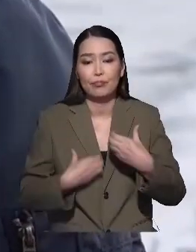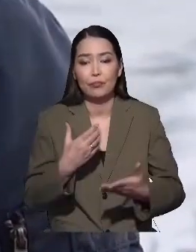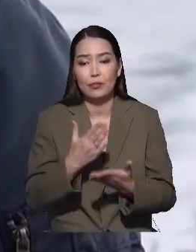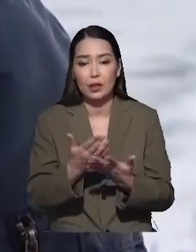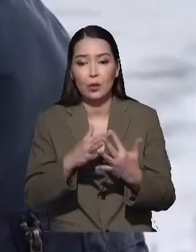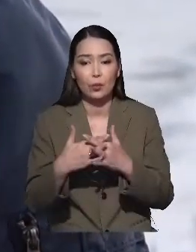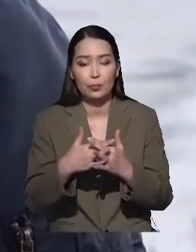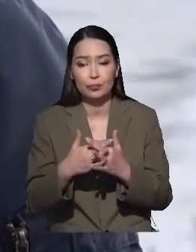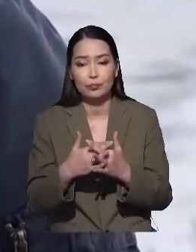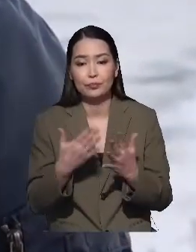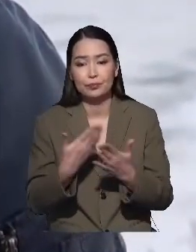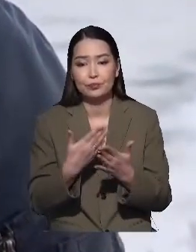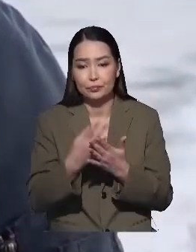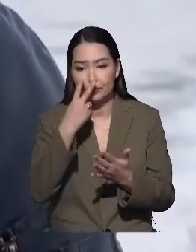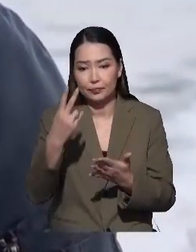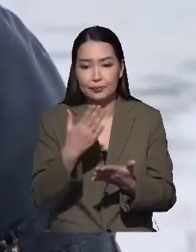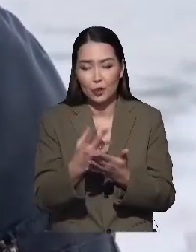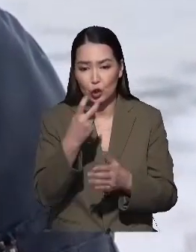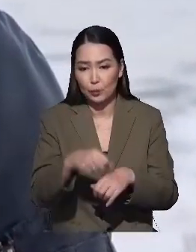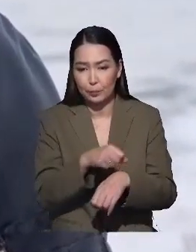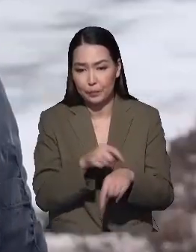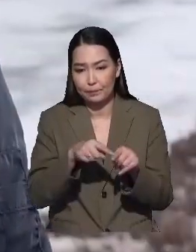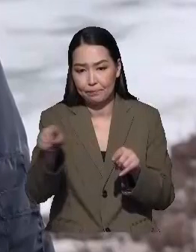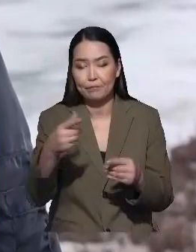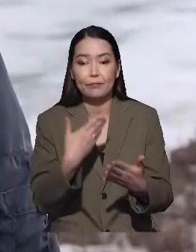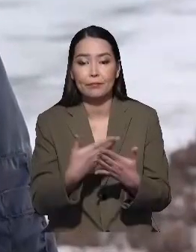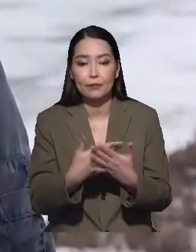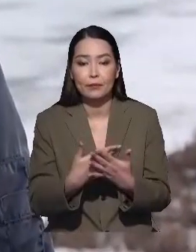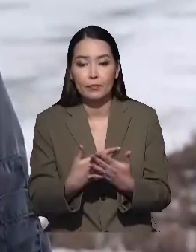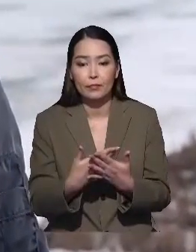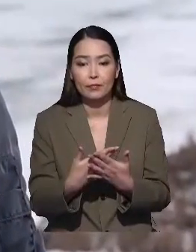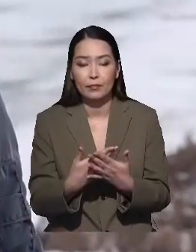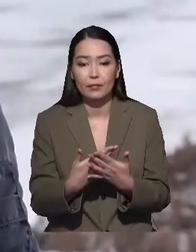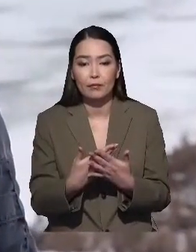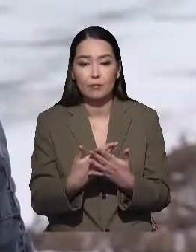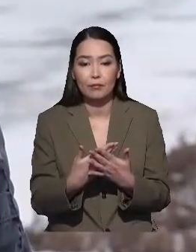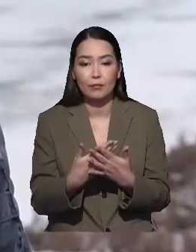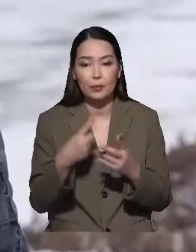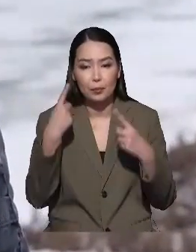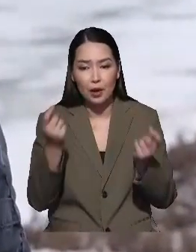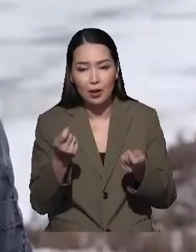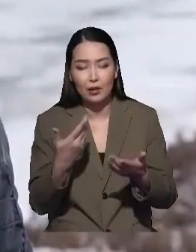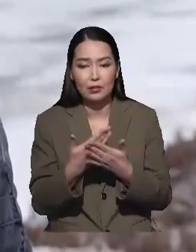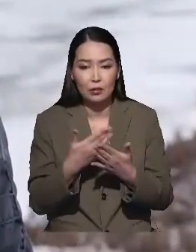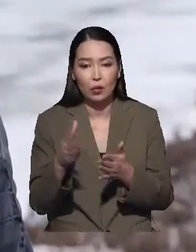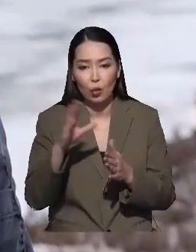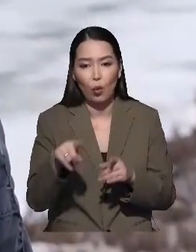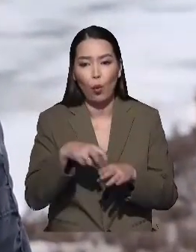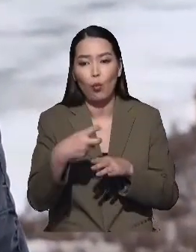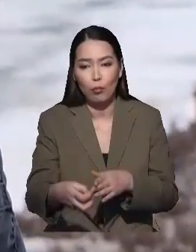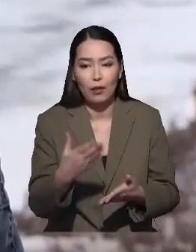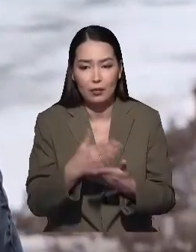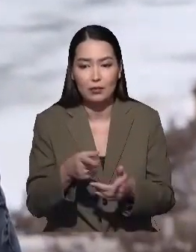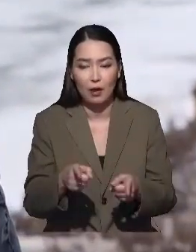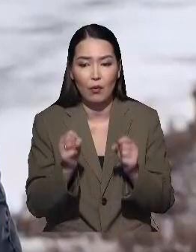проектісіне кіруіне қарап отырсаң 200 метр бар ғой осы жерде. Е, малда құлап осы былтырлар осы көктемде құлап осы суын теңесіп тұрады мұнда